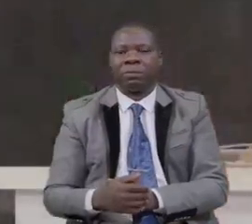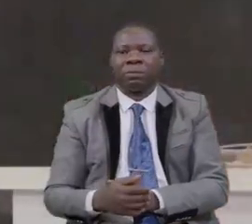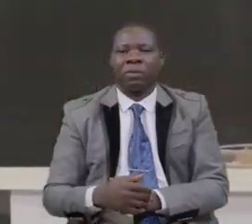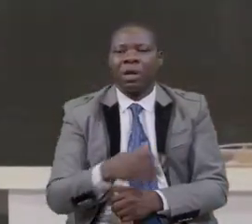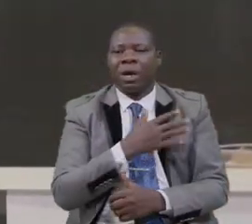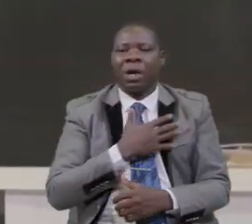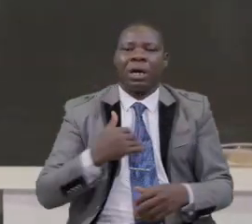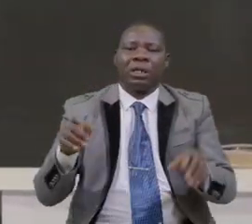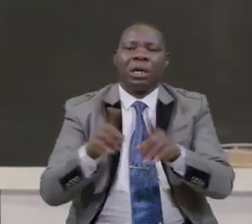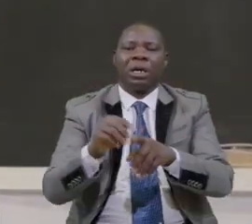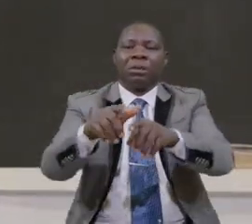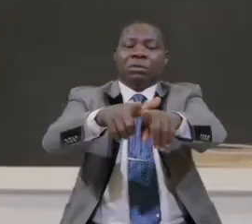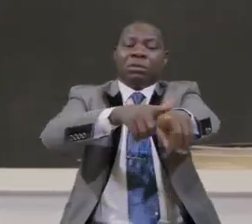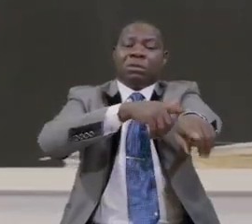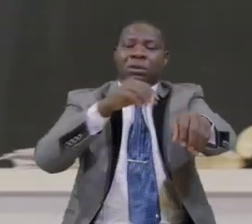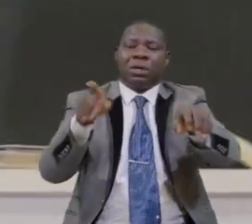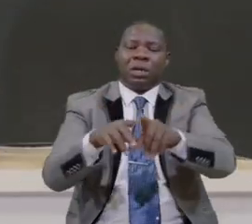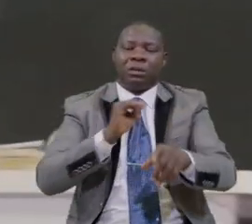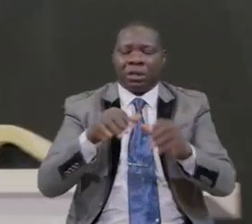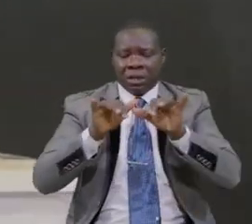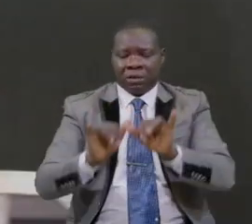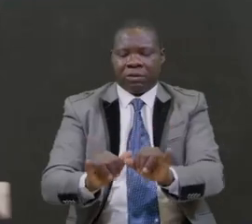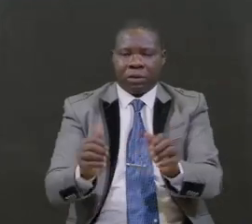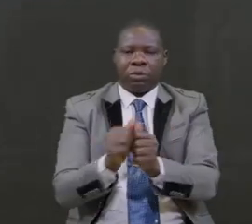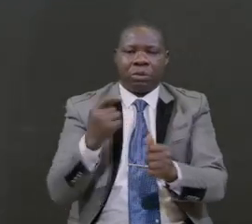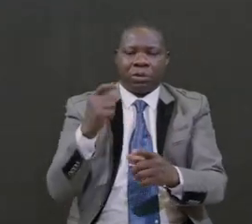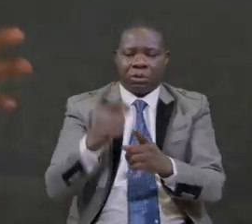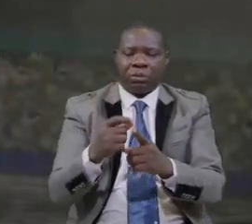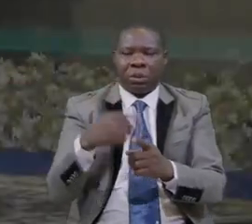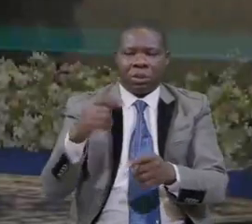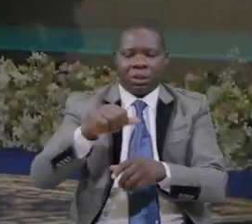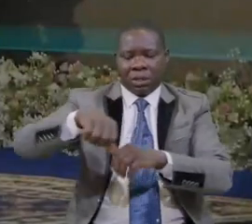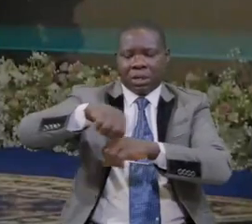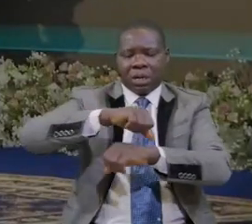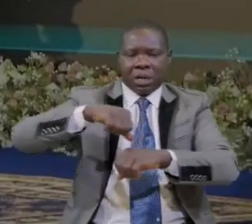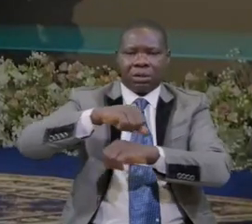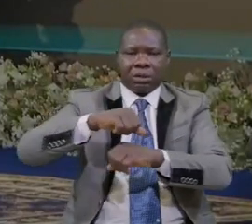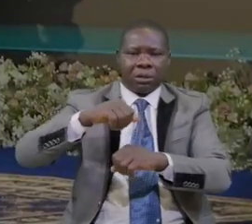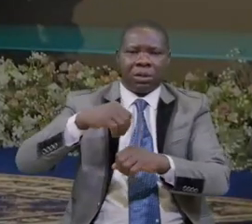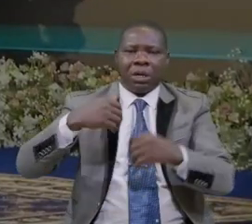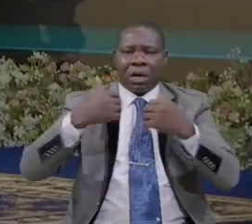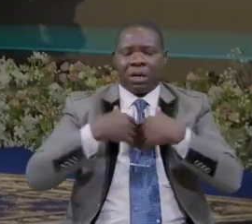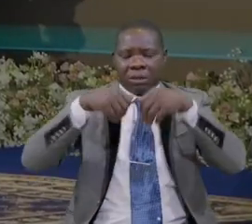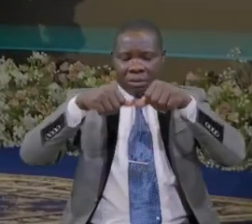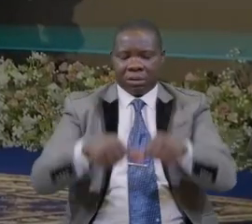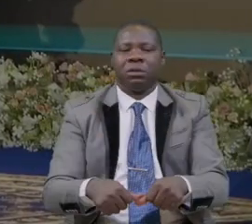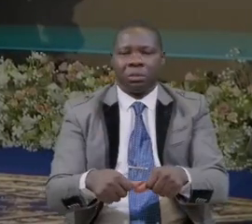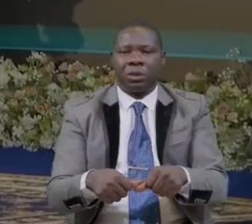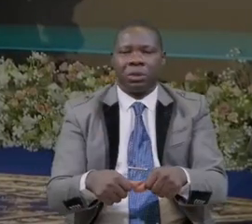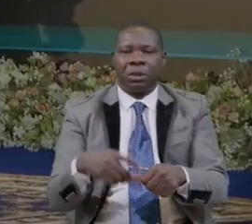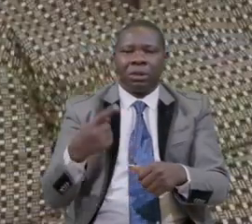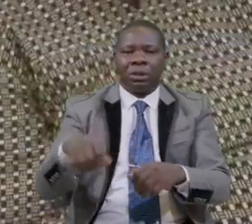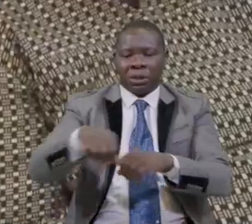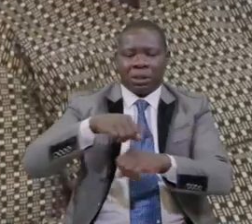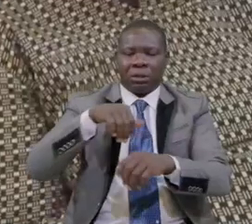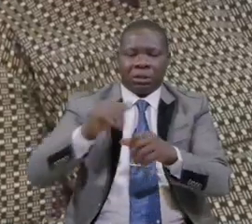Aussi longtemps que je reste avec la parole, l'onction est restée. L'onction dans ta